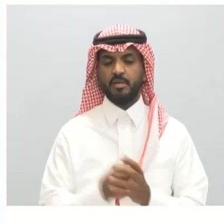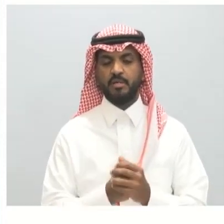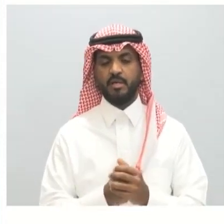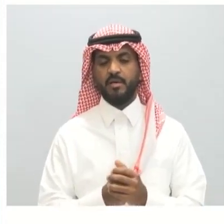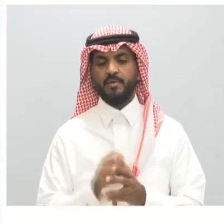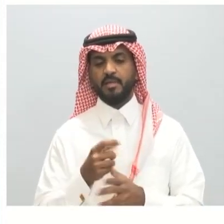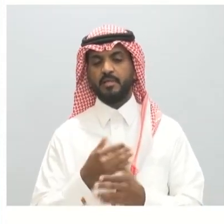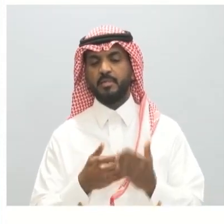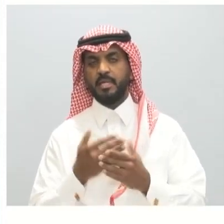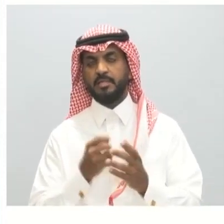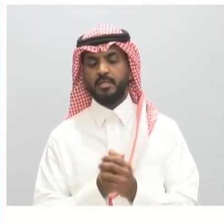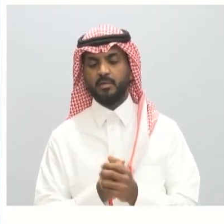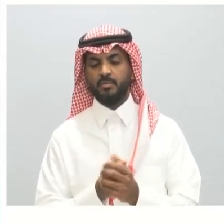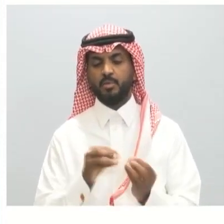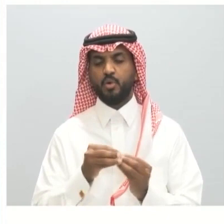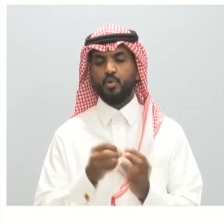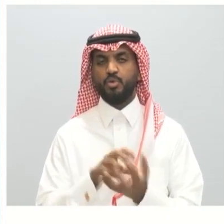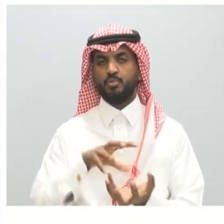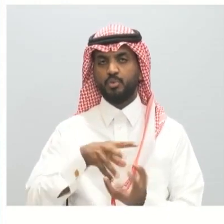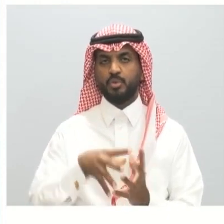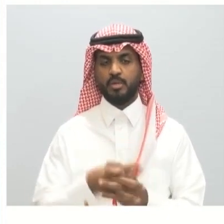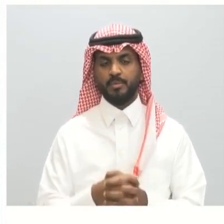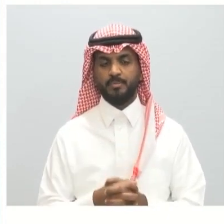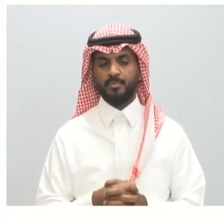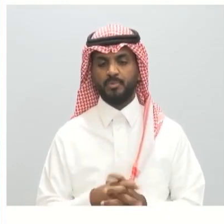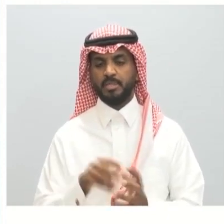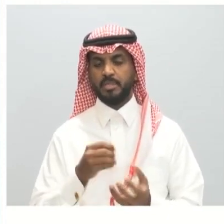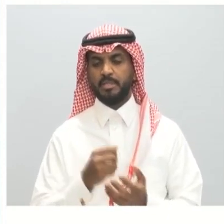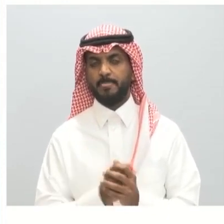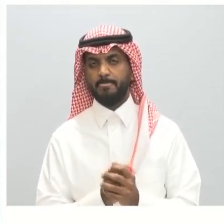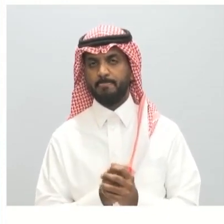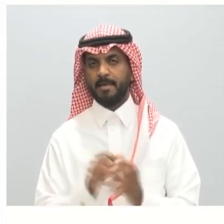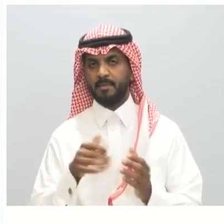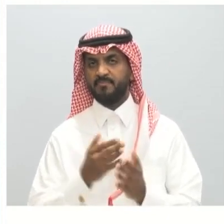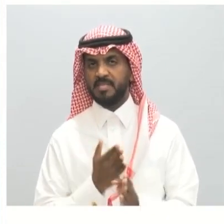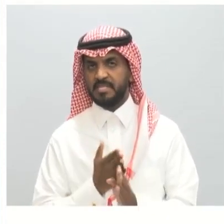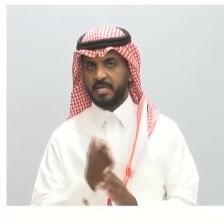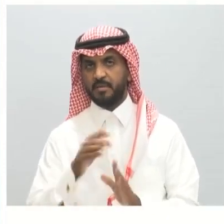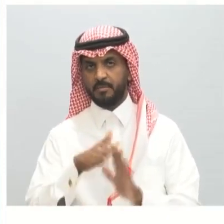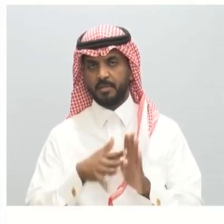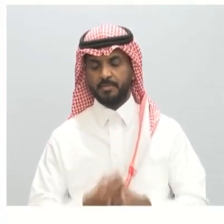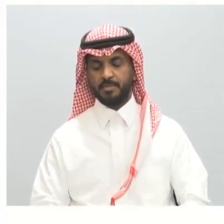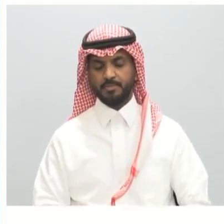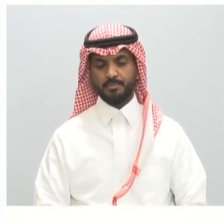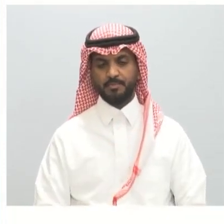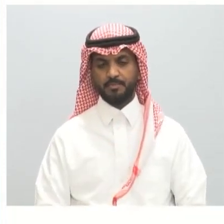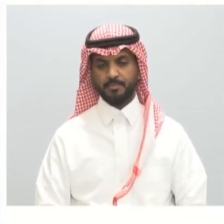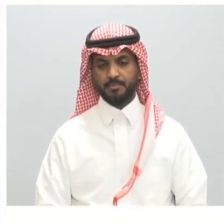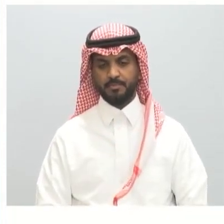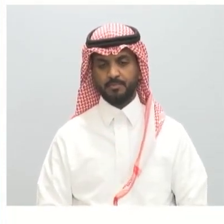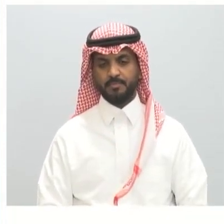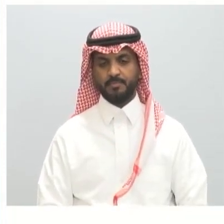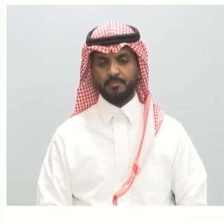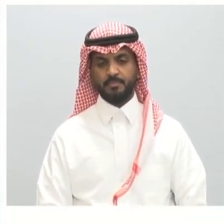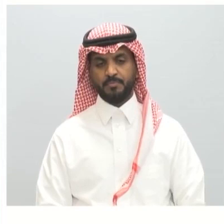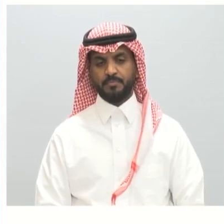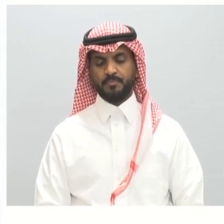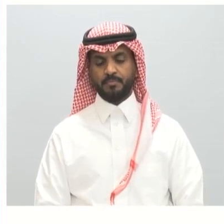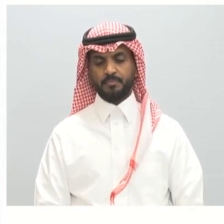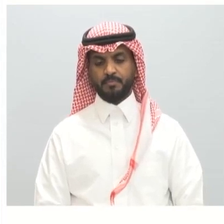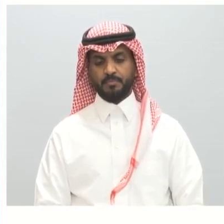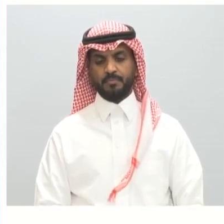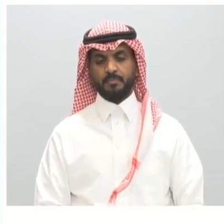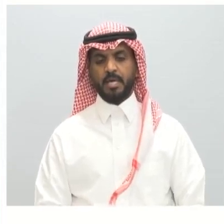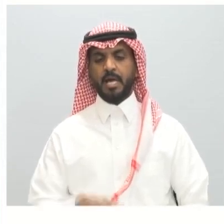فئه لبنات التحكم باللون البرتقالي وتتحكم في سير البرنامج كما ذكرنا ذلك في الدرس السابق